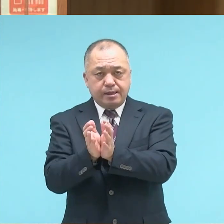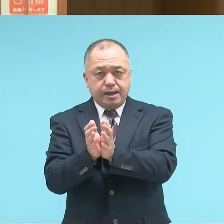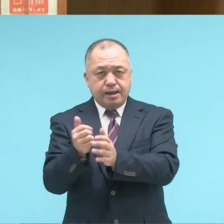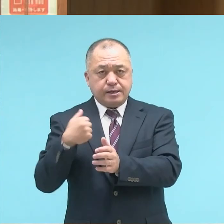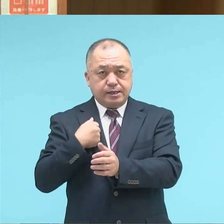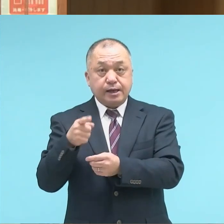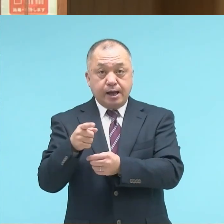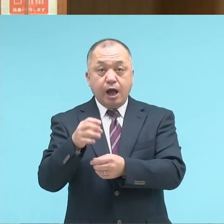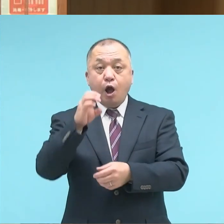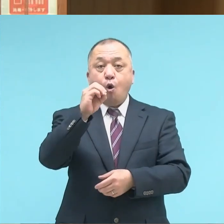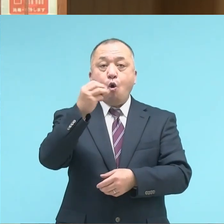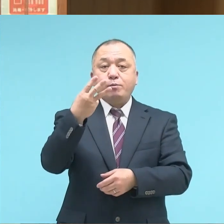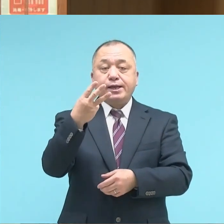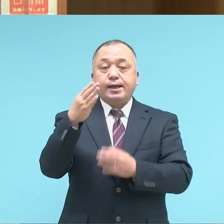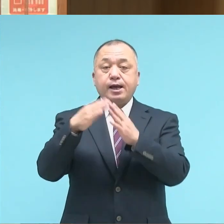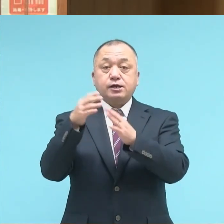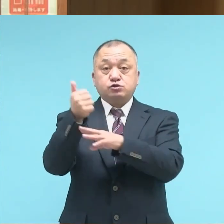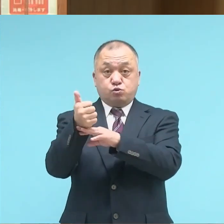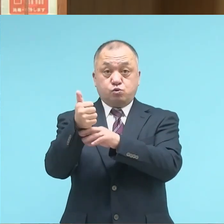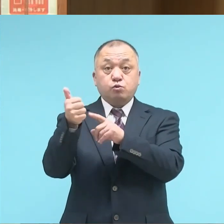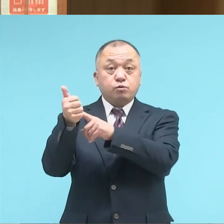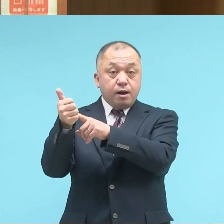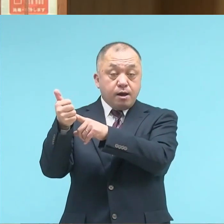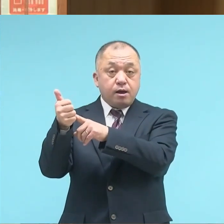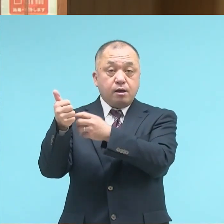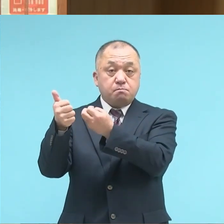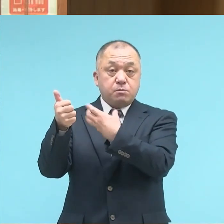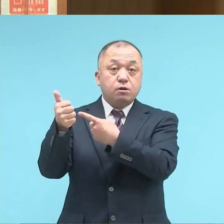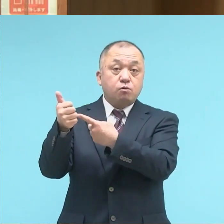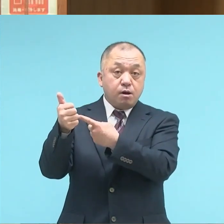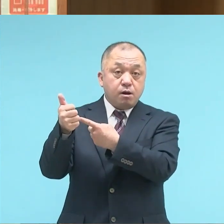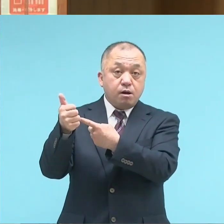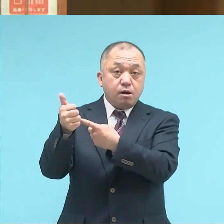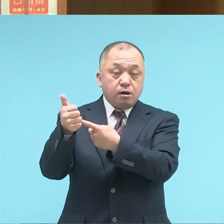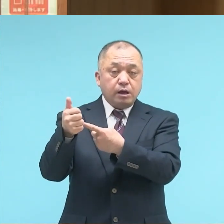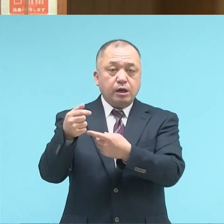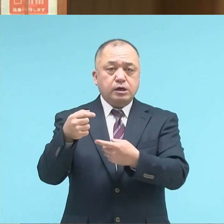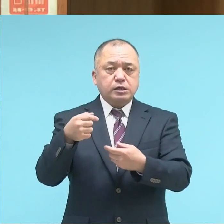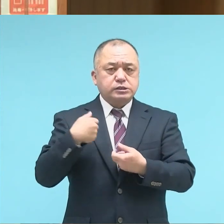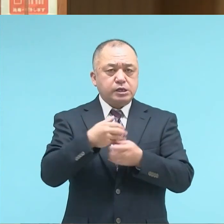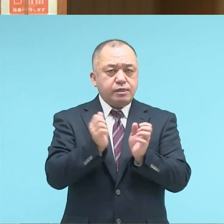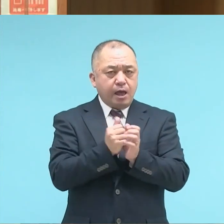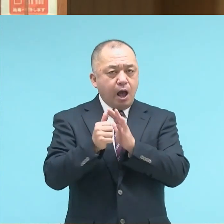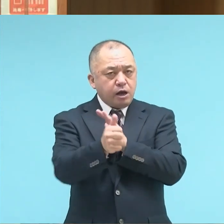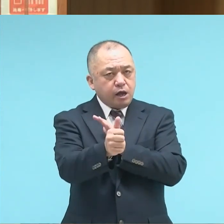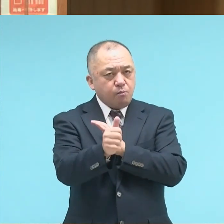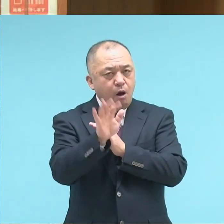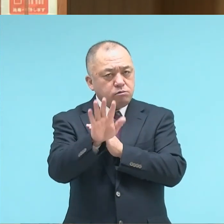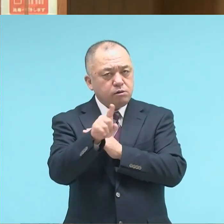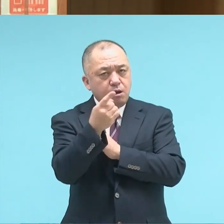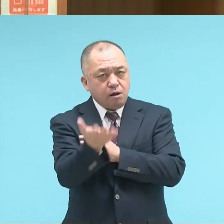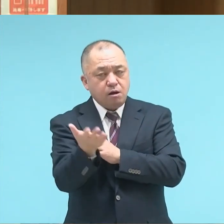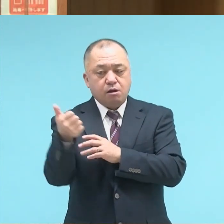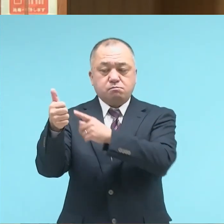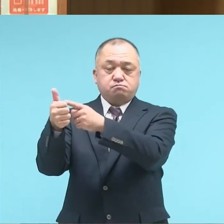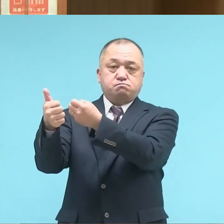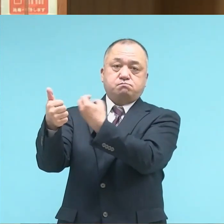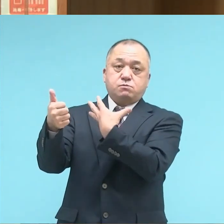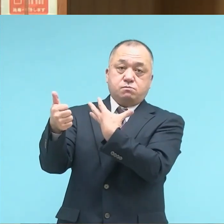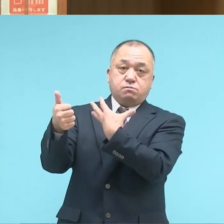方で、自衛隊というのも、そういった可能性あるんではないかという議論が確かその後あったんです